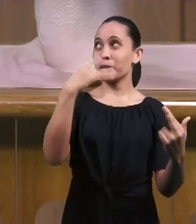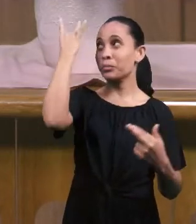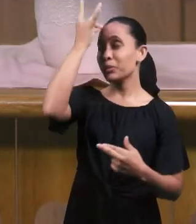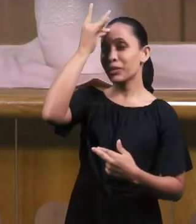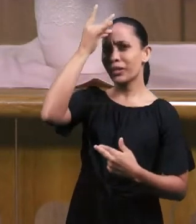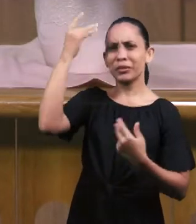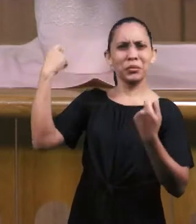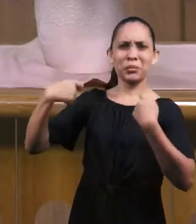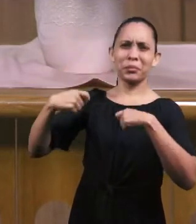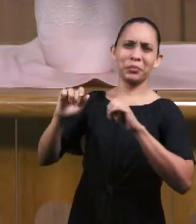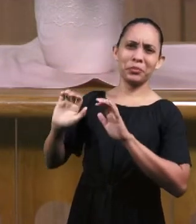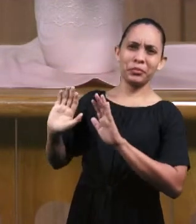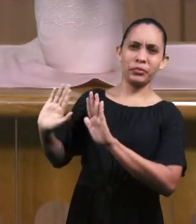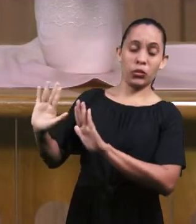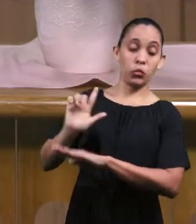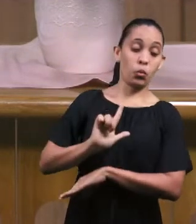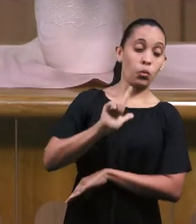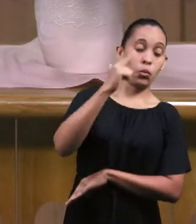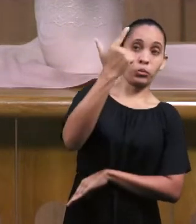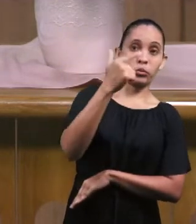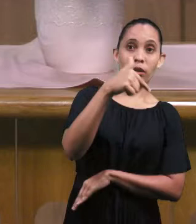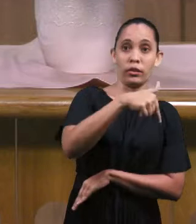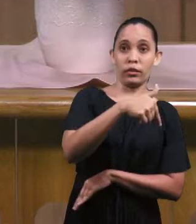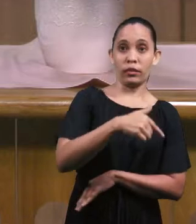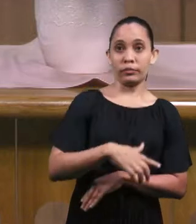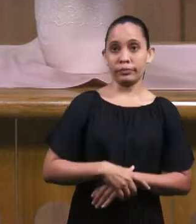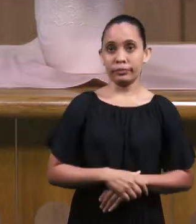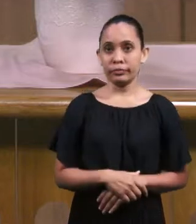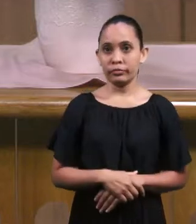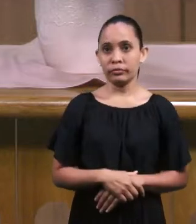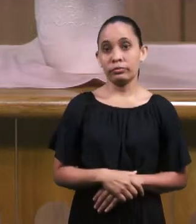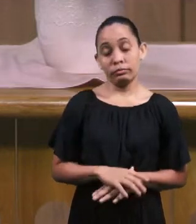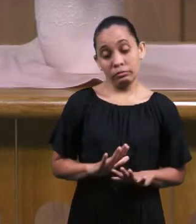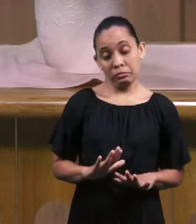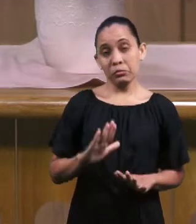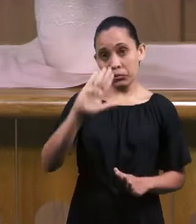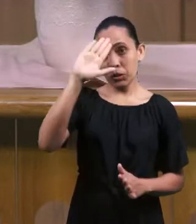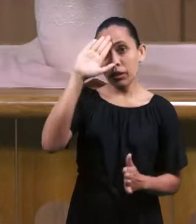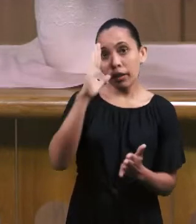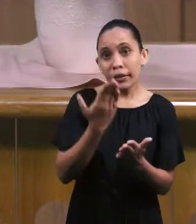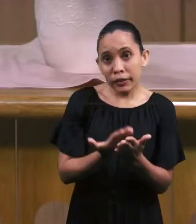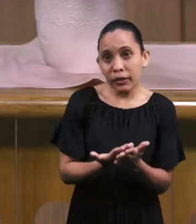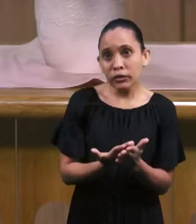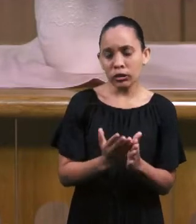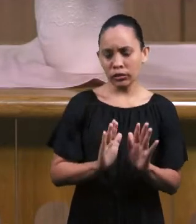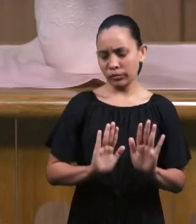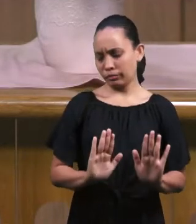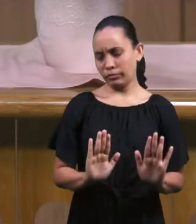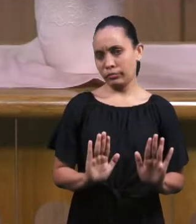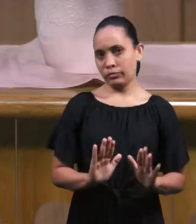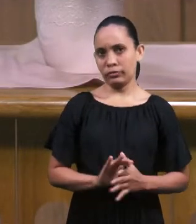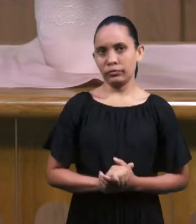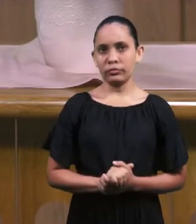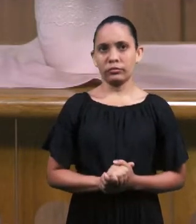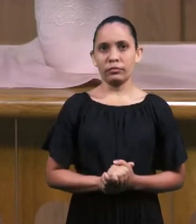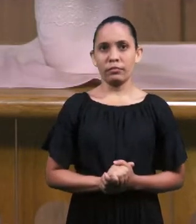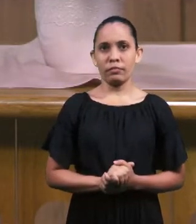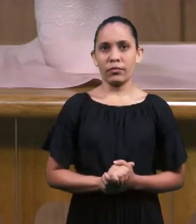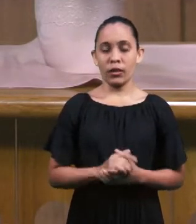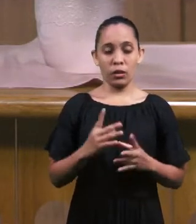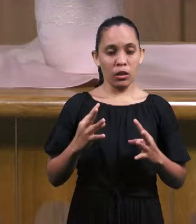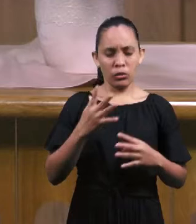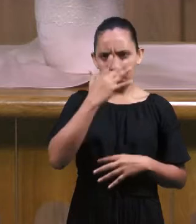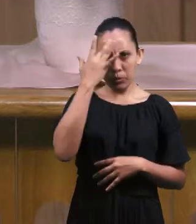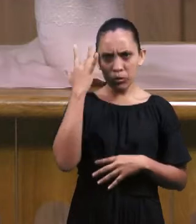terre. L'Église, elle a inventé ces choses-là, qui sont des dogmes. Ni tous acceptent cela. Mais si